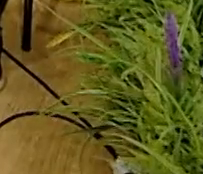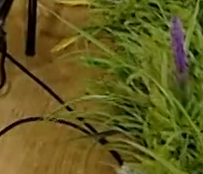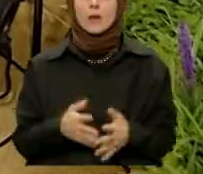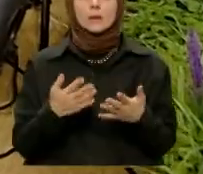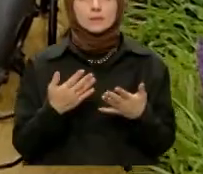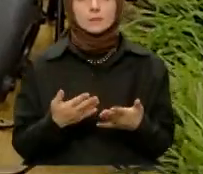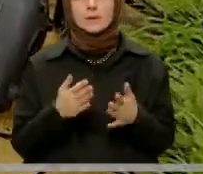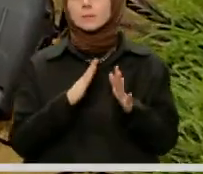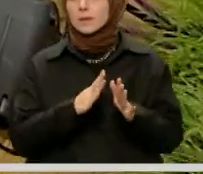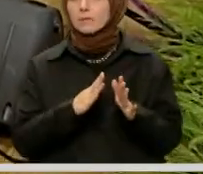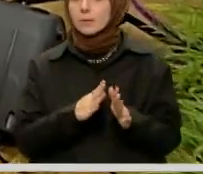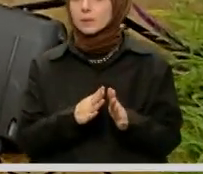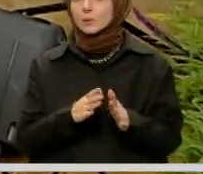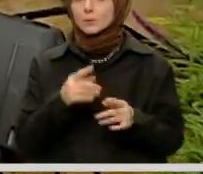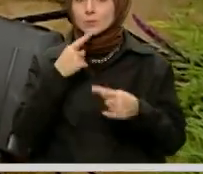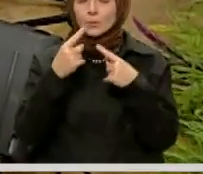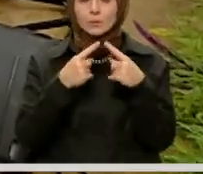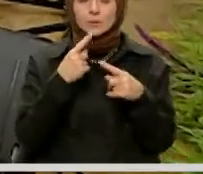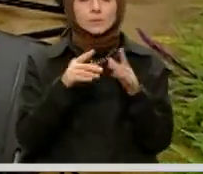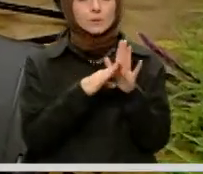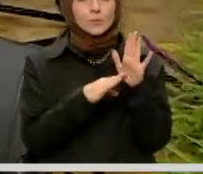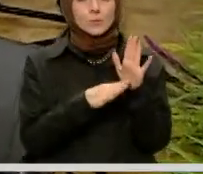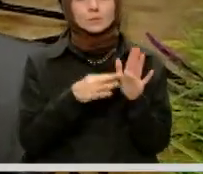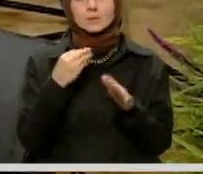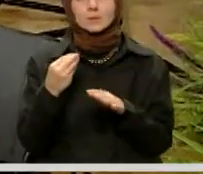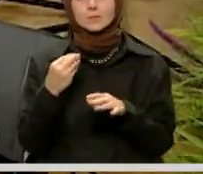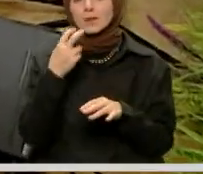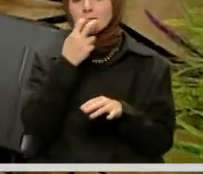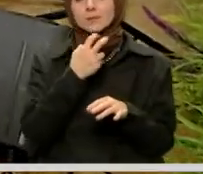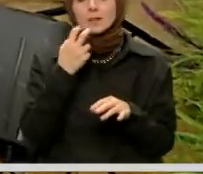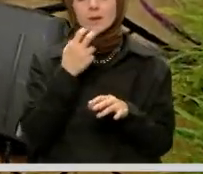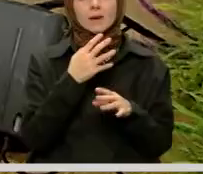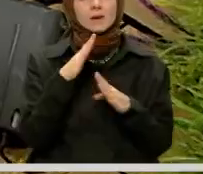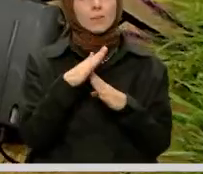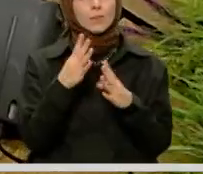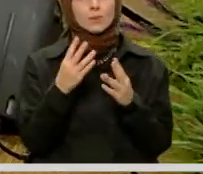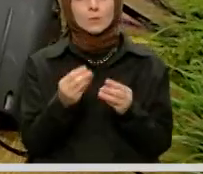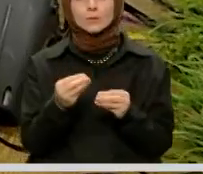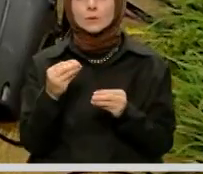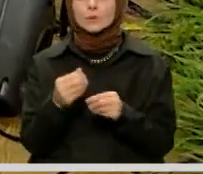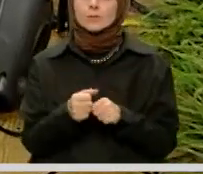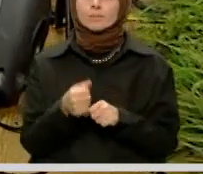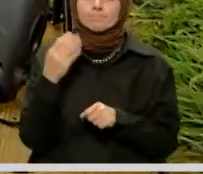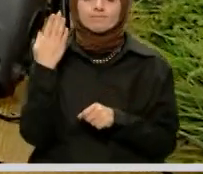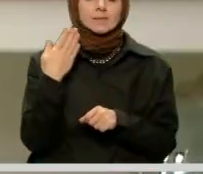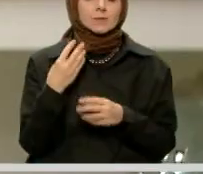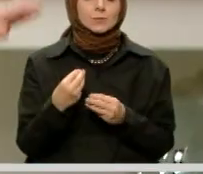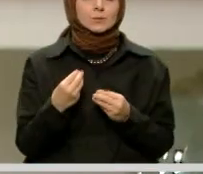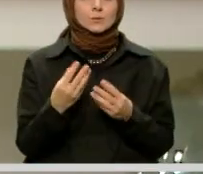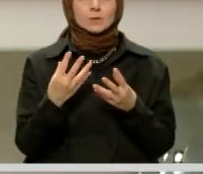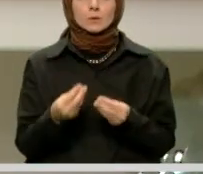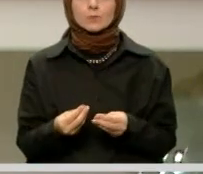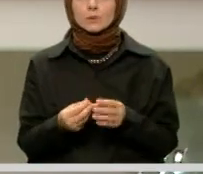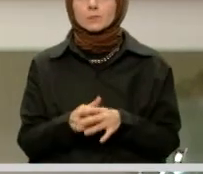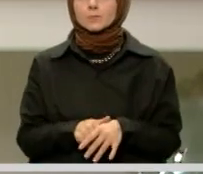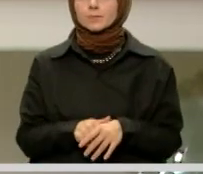Evet efendim, devam ediyoruz sohbetimize, yayınımıza. Güzel eserlerle ara veriyoruz. Arada hepimizin kulaklarının pası siliniyor. Musiki